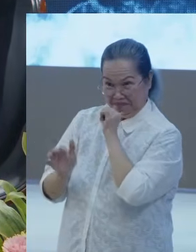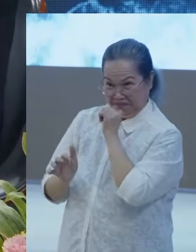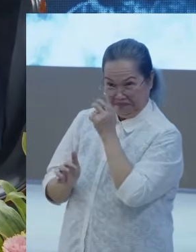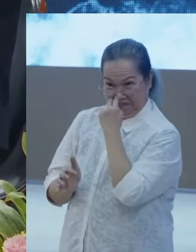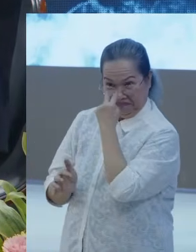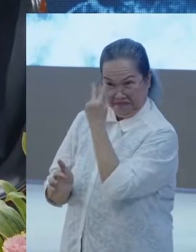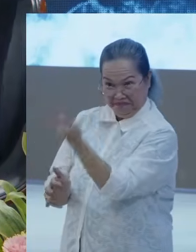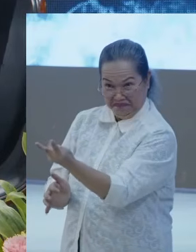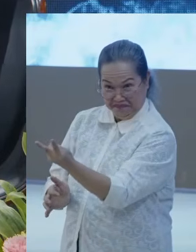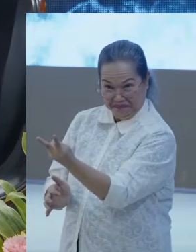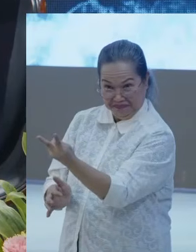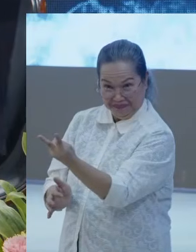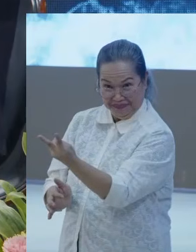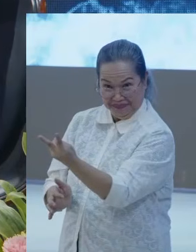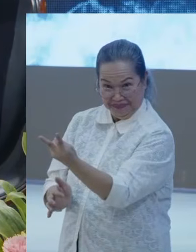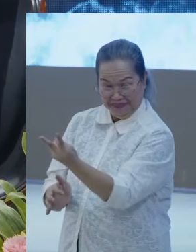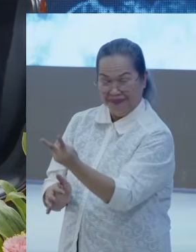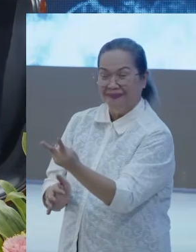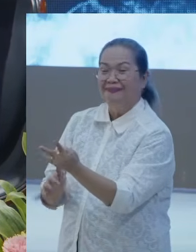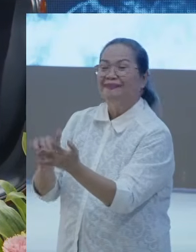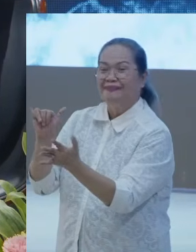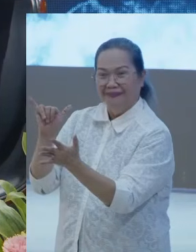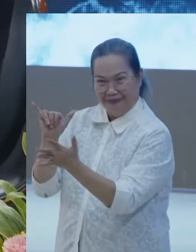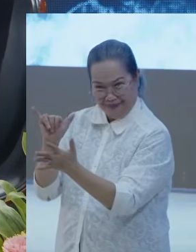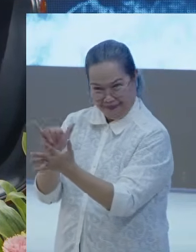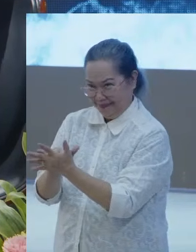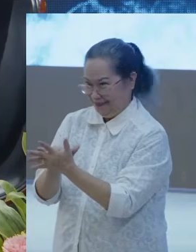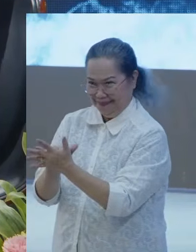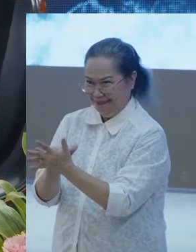nakikita, yun ay hindi human